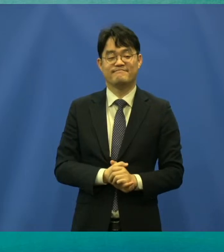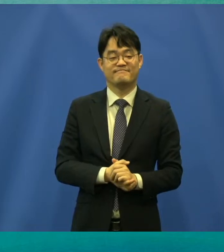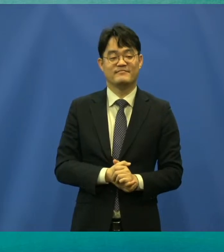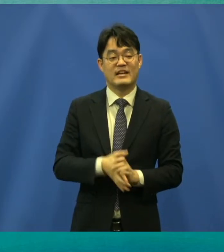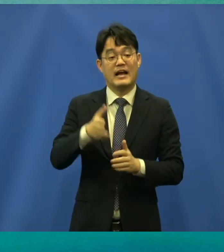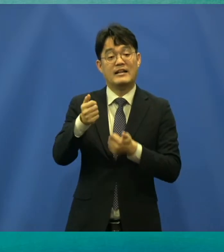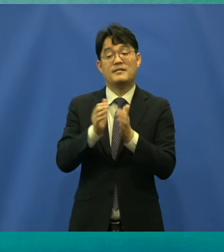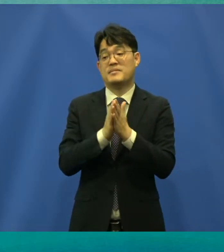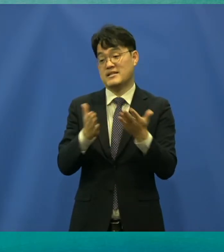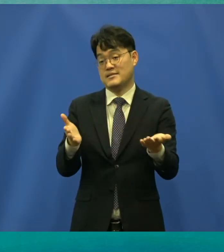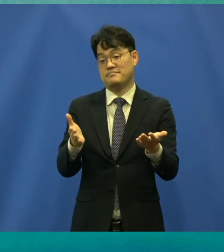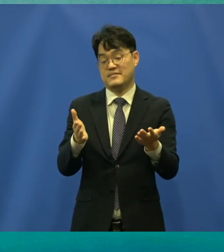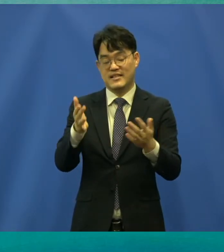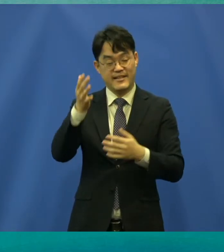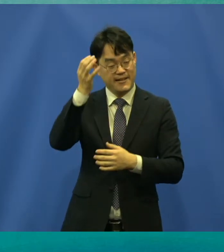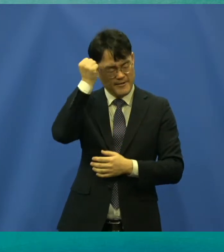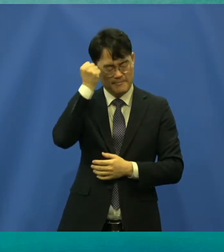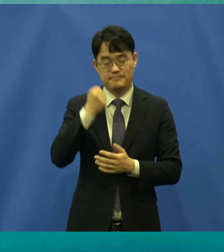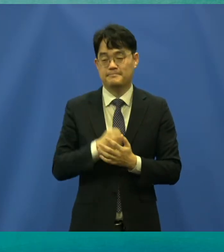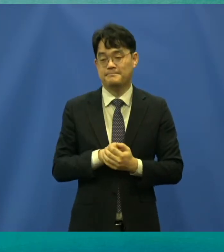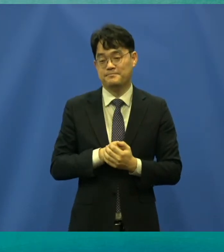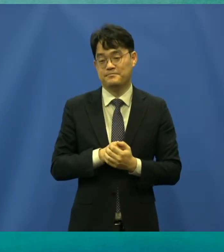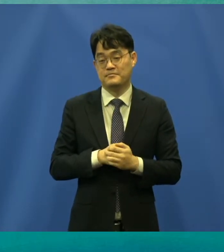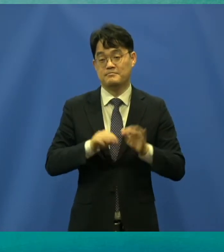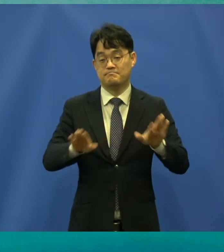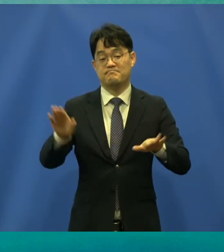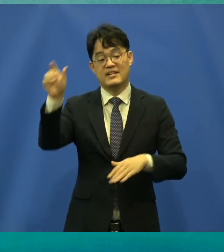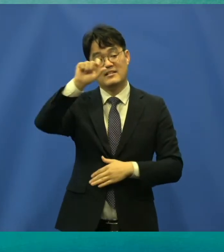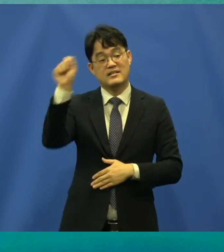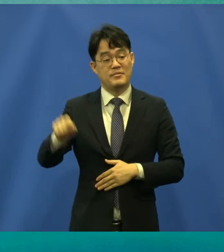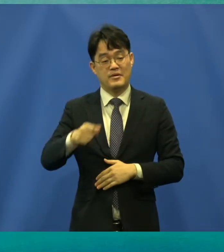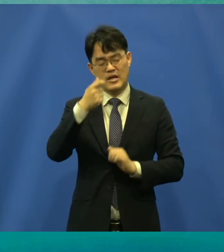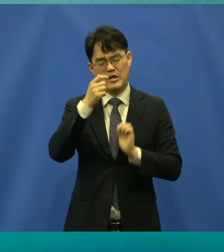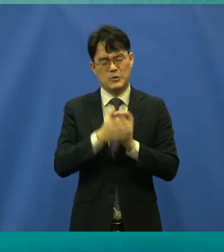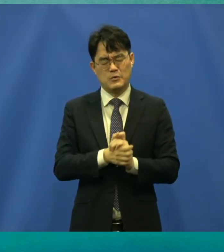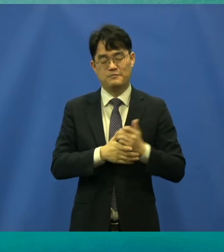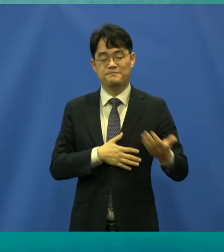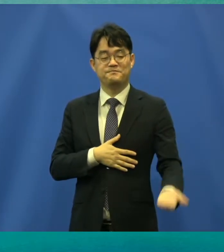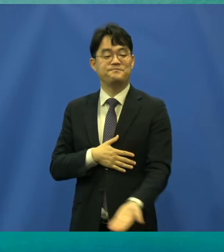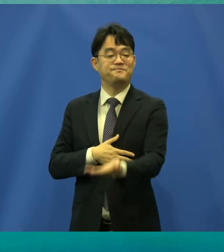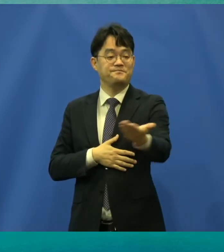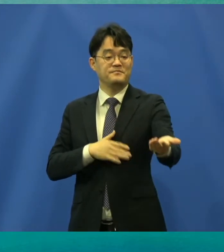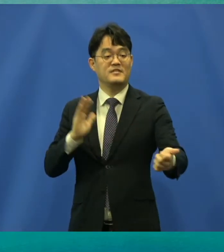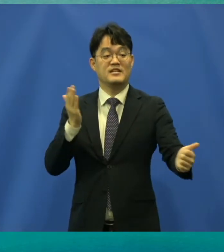말씀을 붙들고 이 새벽에 기도하며 나가는 여러분들 되시기를